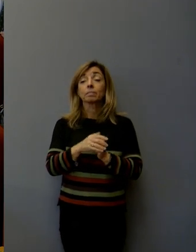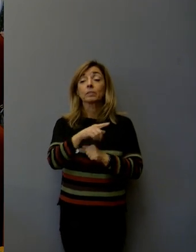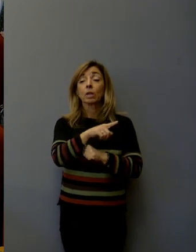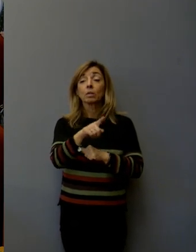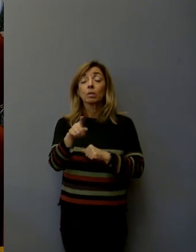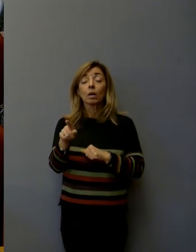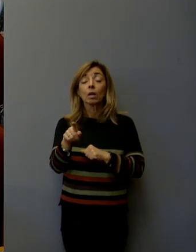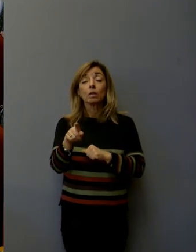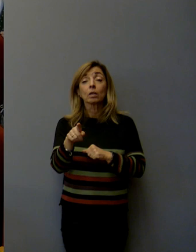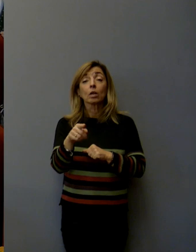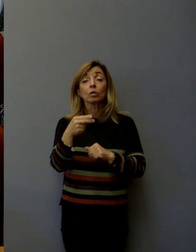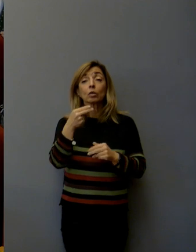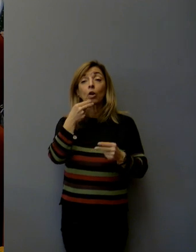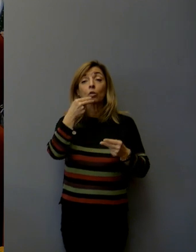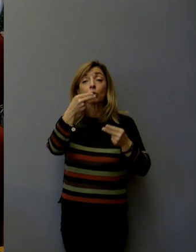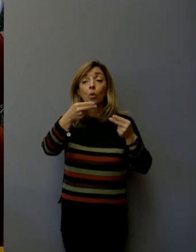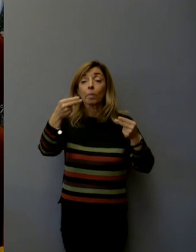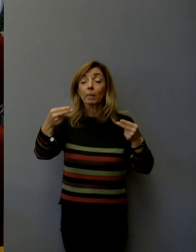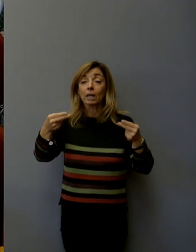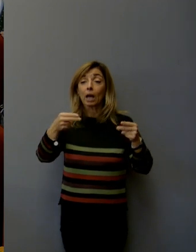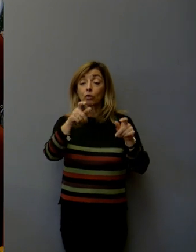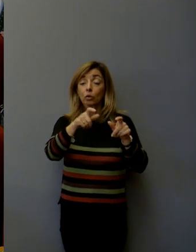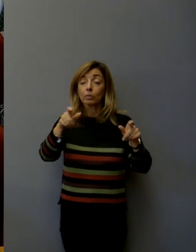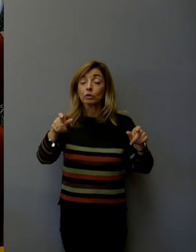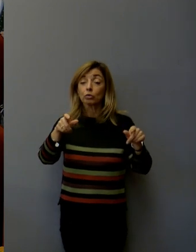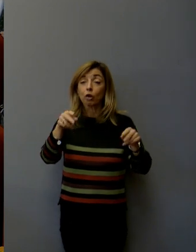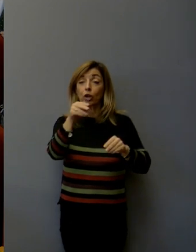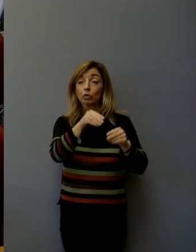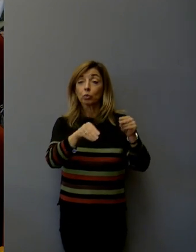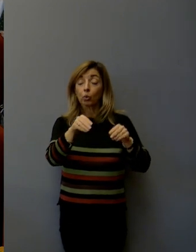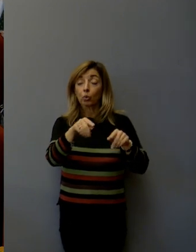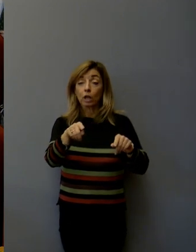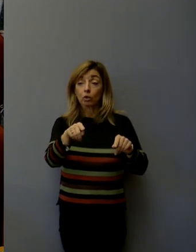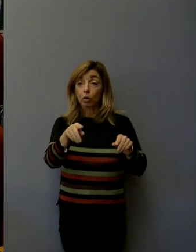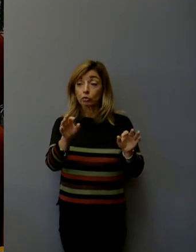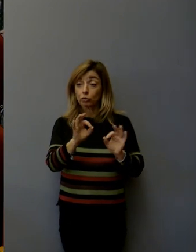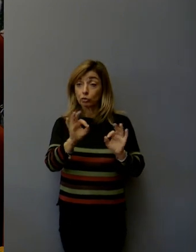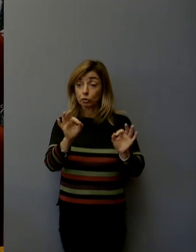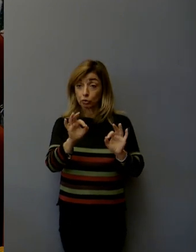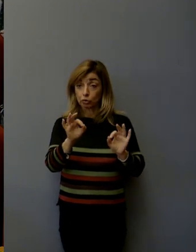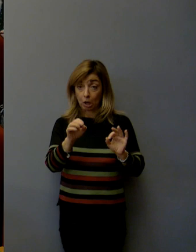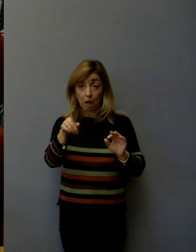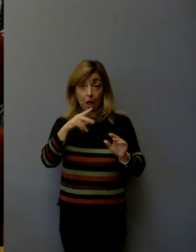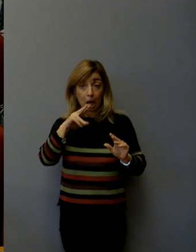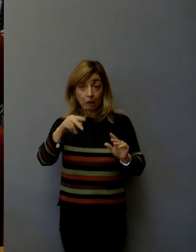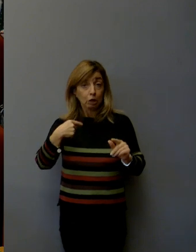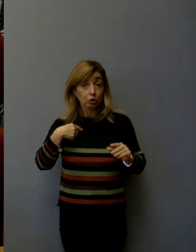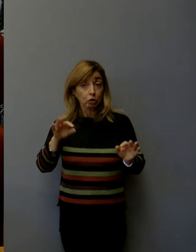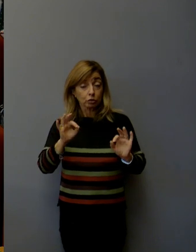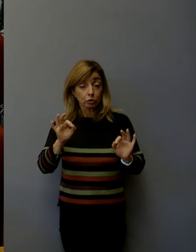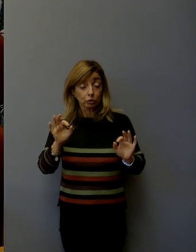nominato e che lo abbia affermato gli scrutatori a inizio di questa seduta dovendoci trovare in qualunque